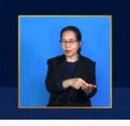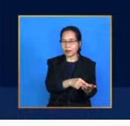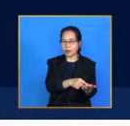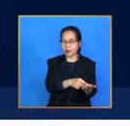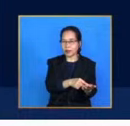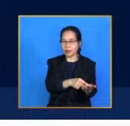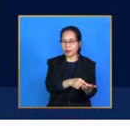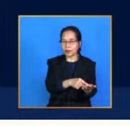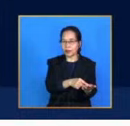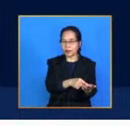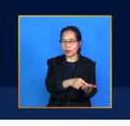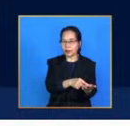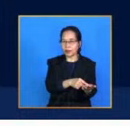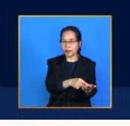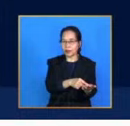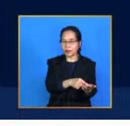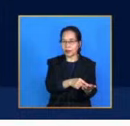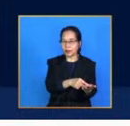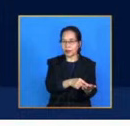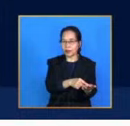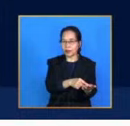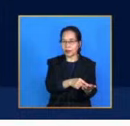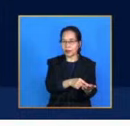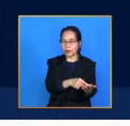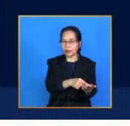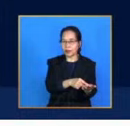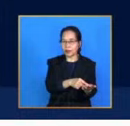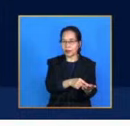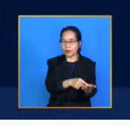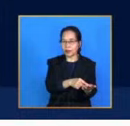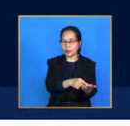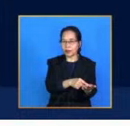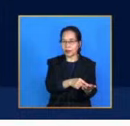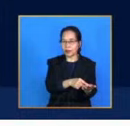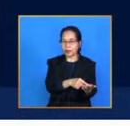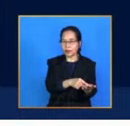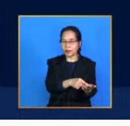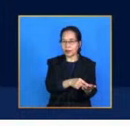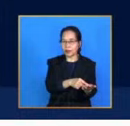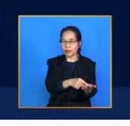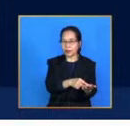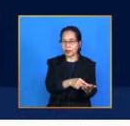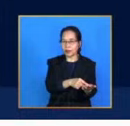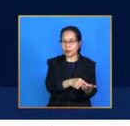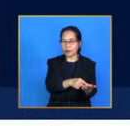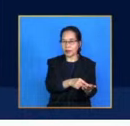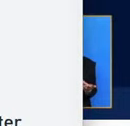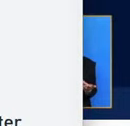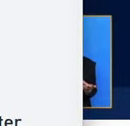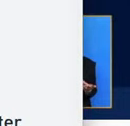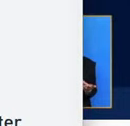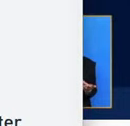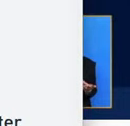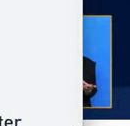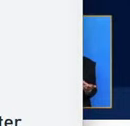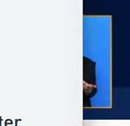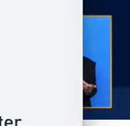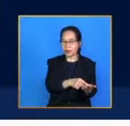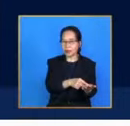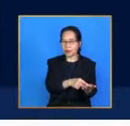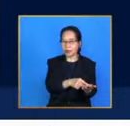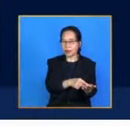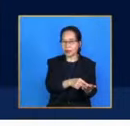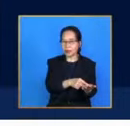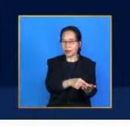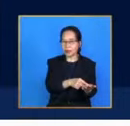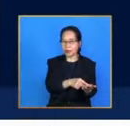Parang si 7 lang, 7. Ang mahirap yung e-edit mo yung video. Hindi ah, si 7 yun. Oo, hirap